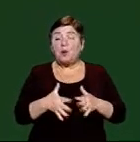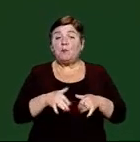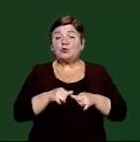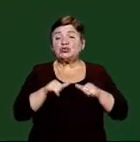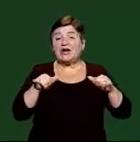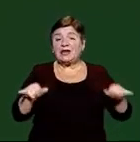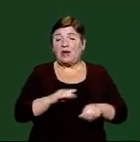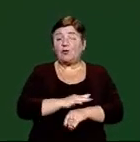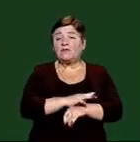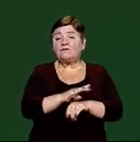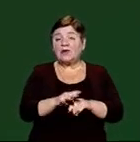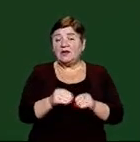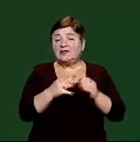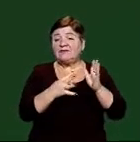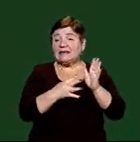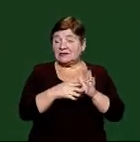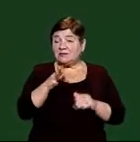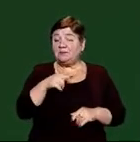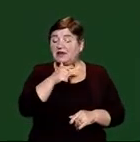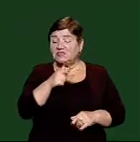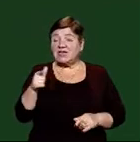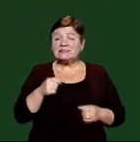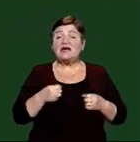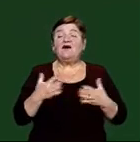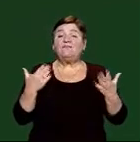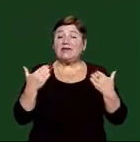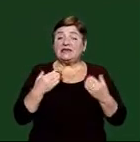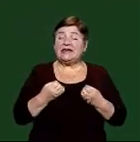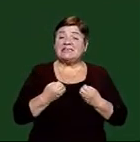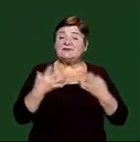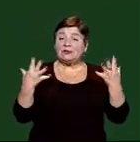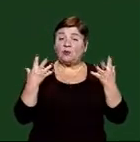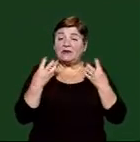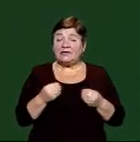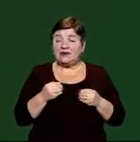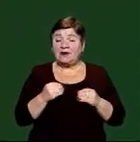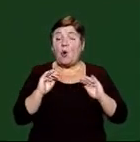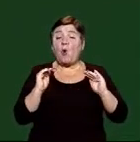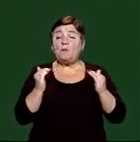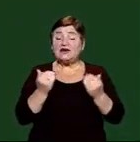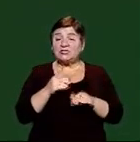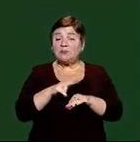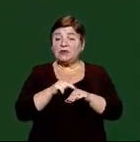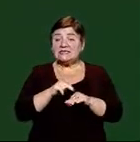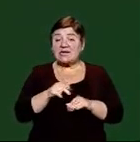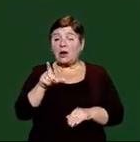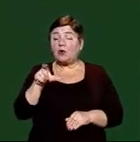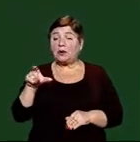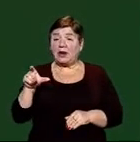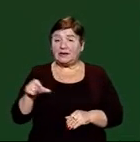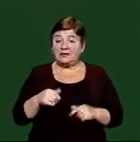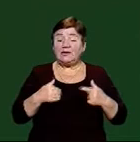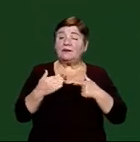поширенню коронавірусної хвороби COVID-19 під час вихідних та святкових днів. Патрульна поліція закликає обмежити краян пересування